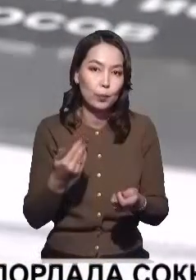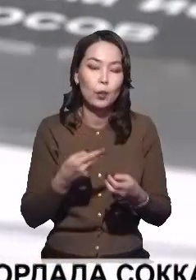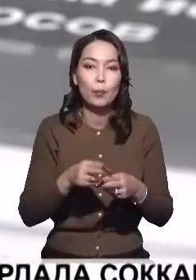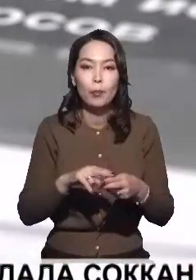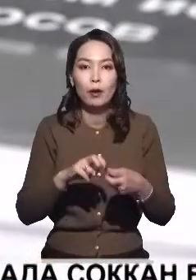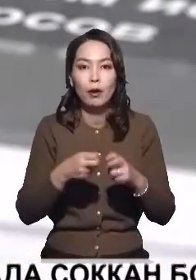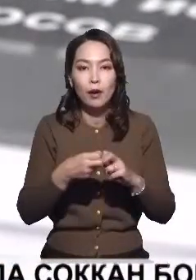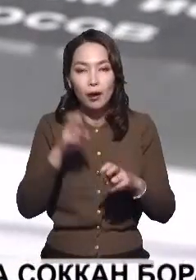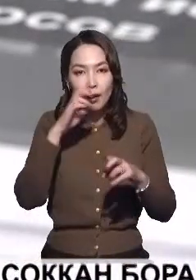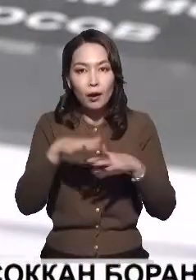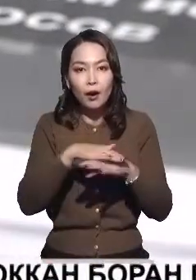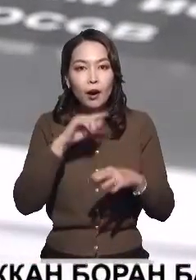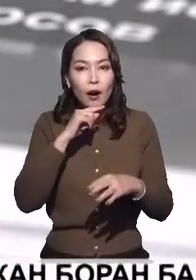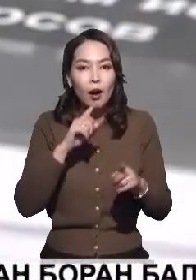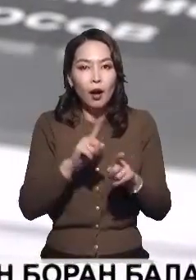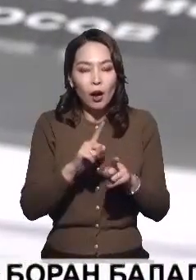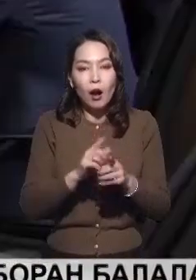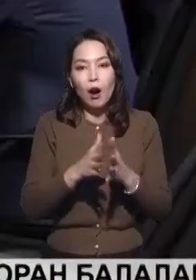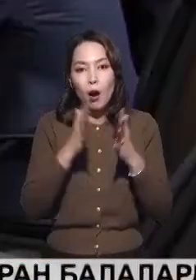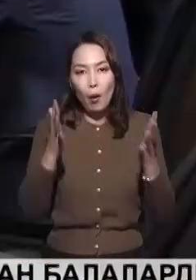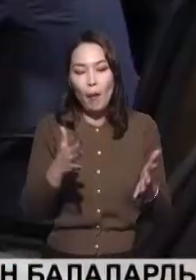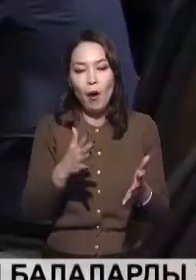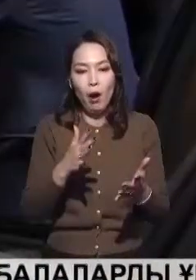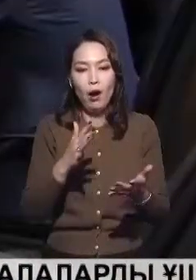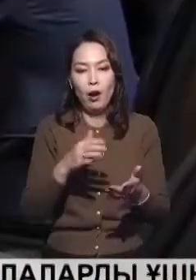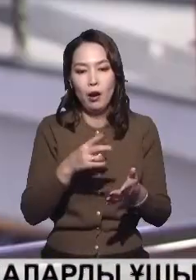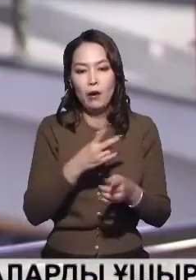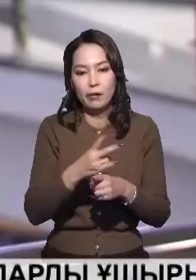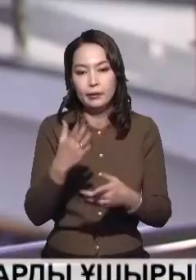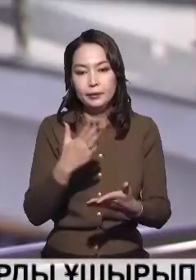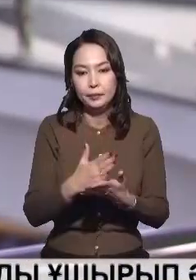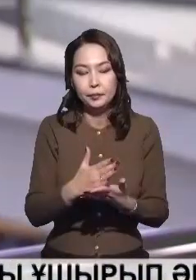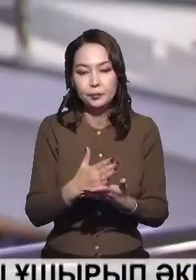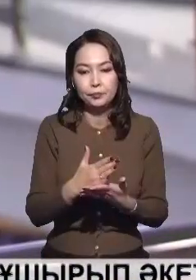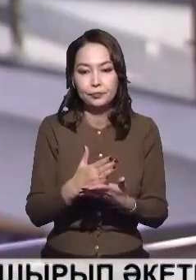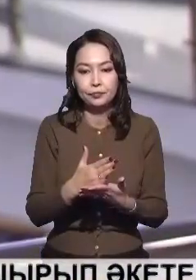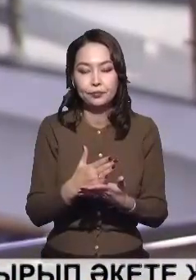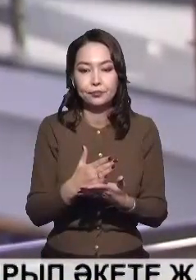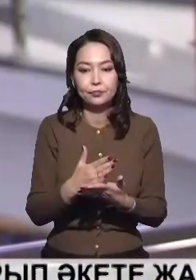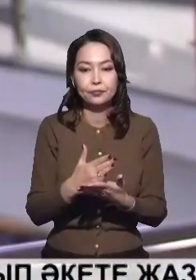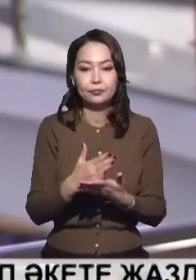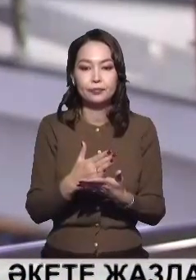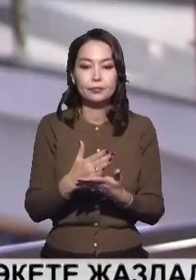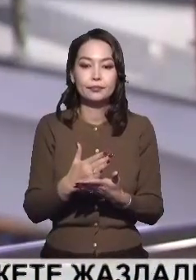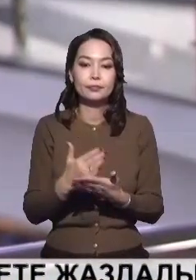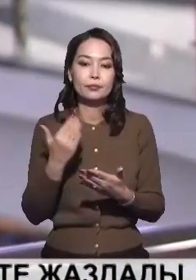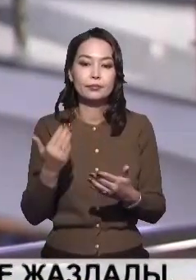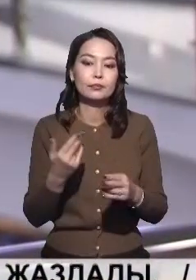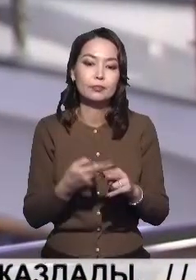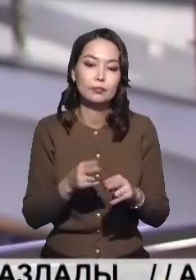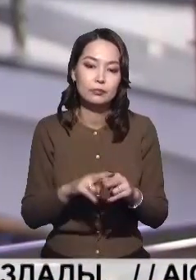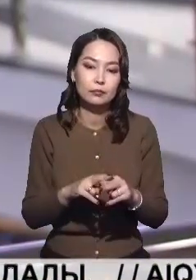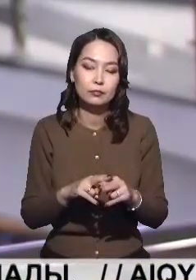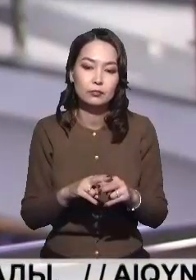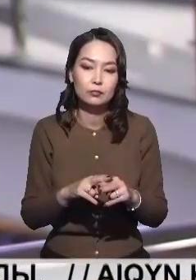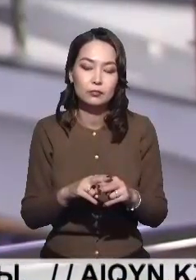ел экономикасына да айтарлықтай әсер етіп жатқанын жеткізді. Көбінесе ірі шаруашылар олар қазір сондай